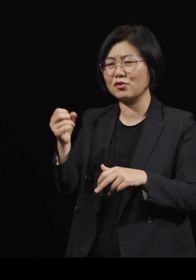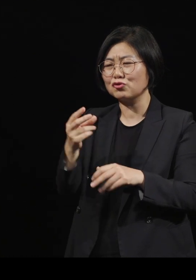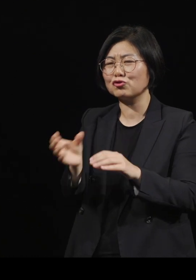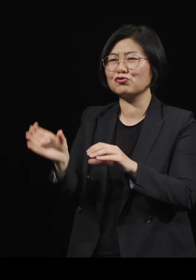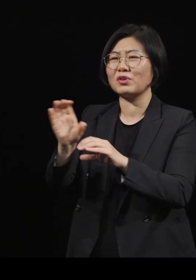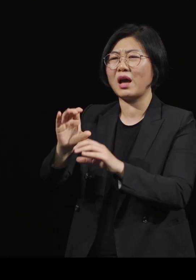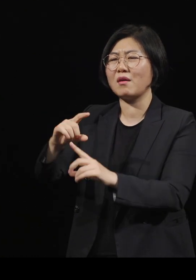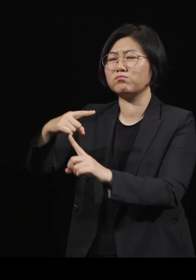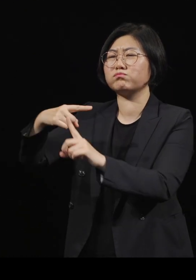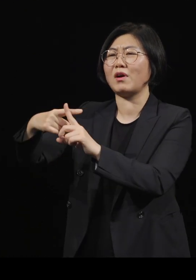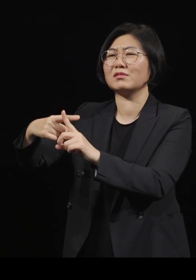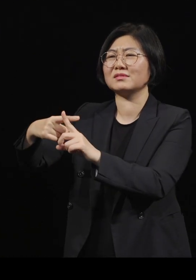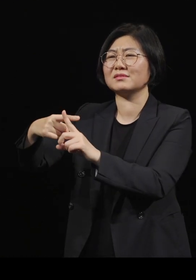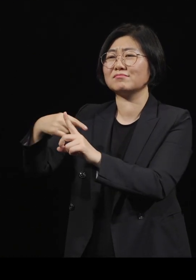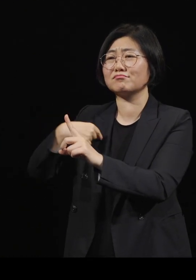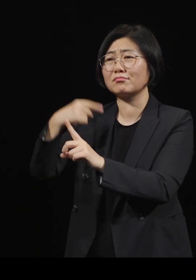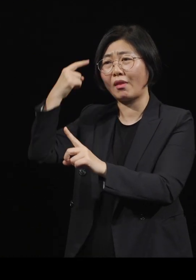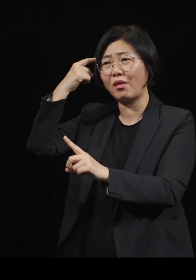알파라고 생각하기 때문에